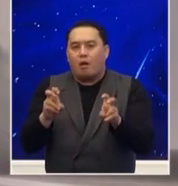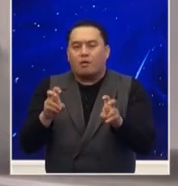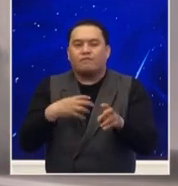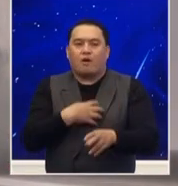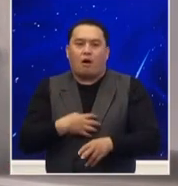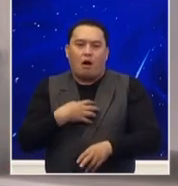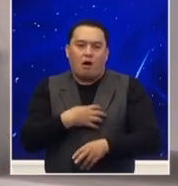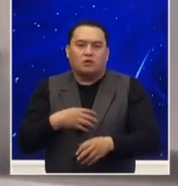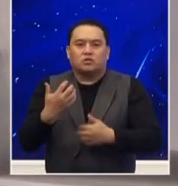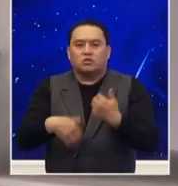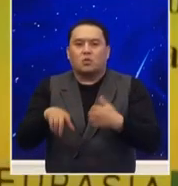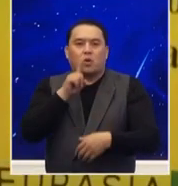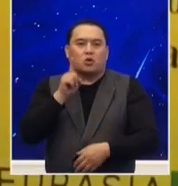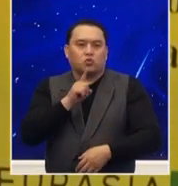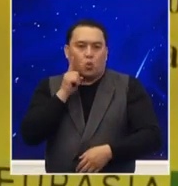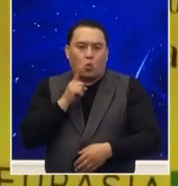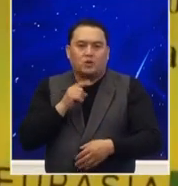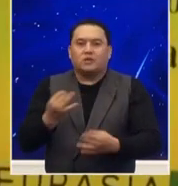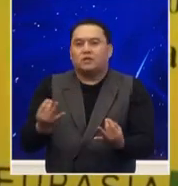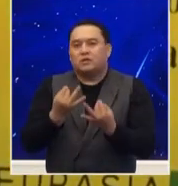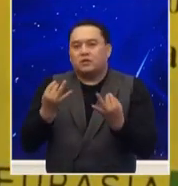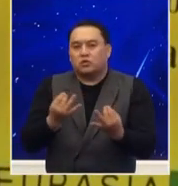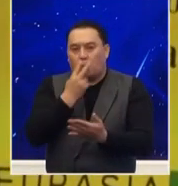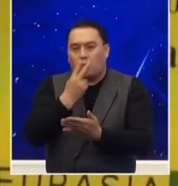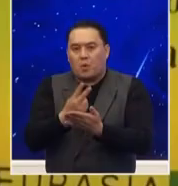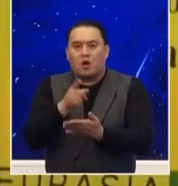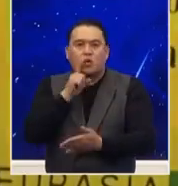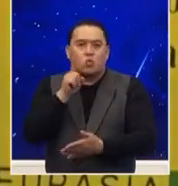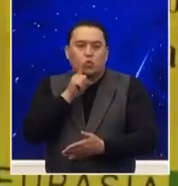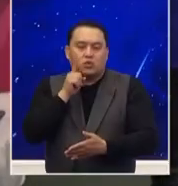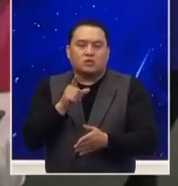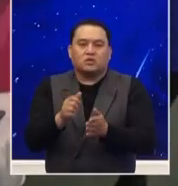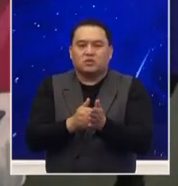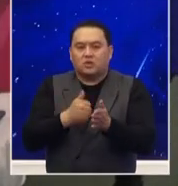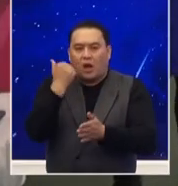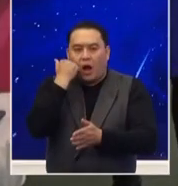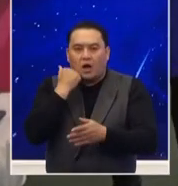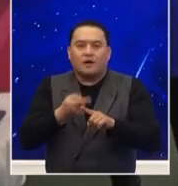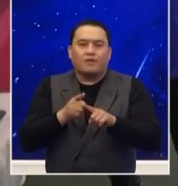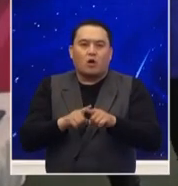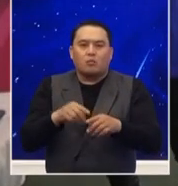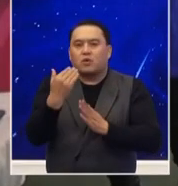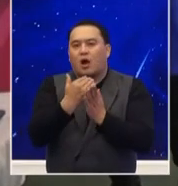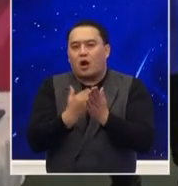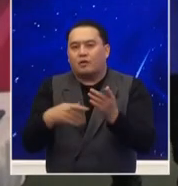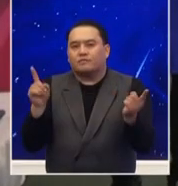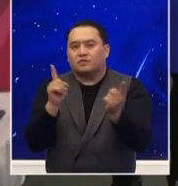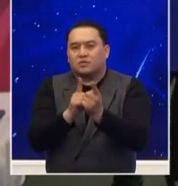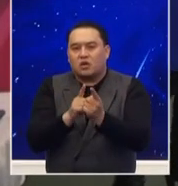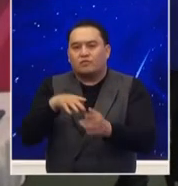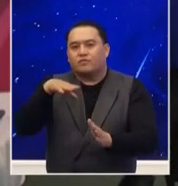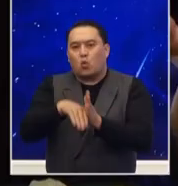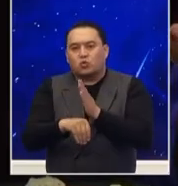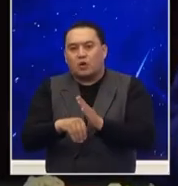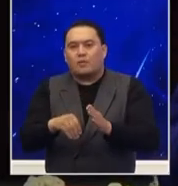особенно актуально и для молодежи. Живой интерес к ней проявляют и люди пенсионного возраста. Стоит отметить, программа встречи включает в себя